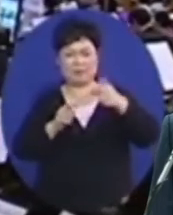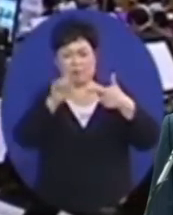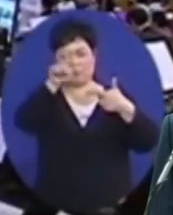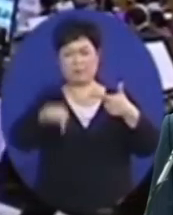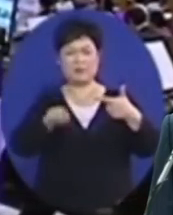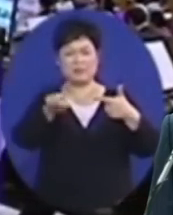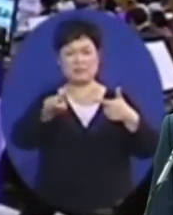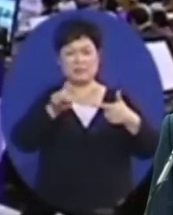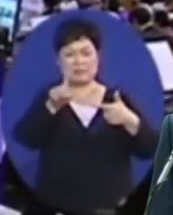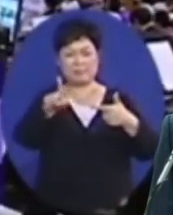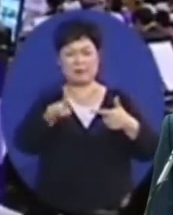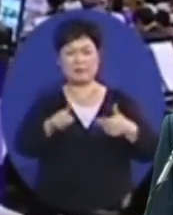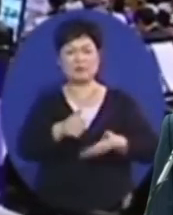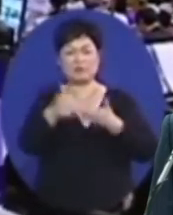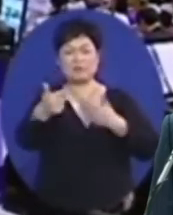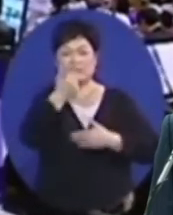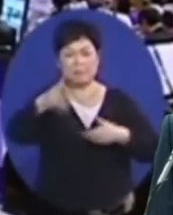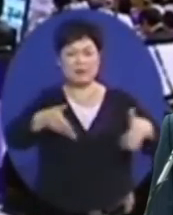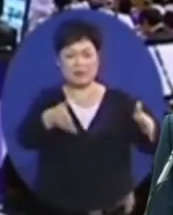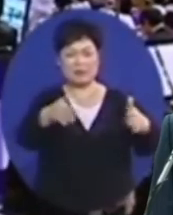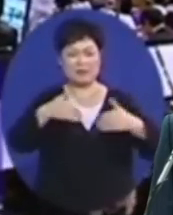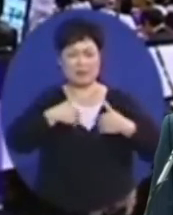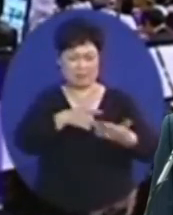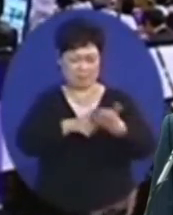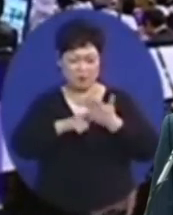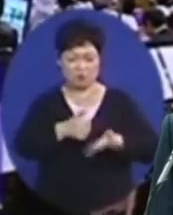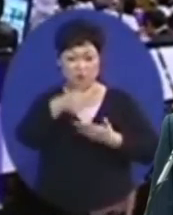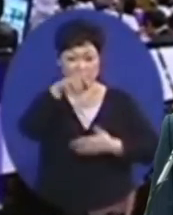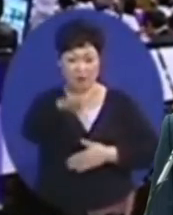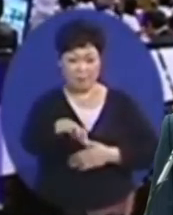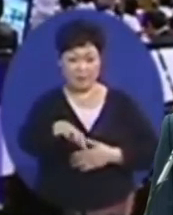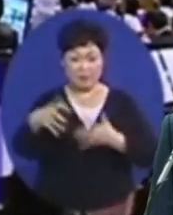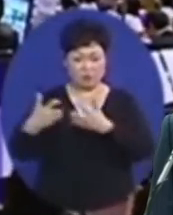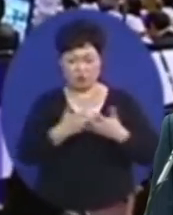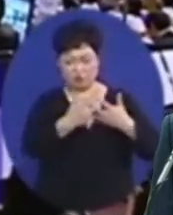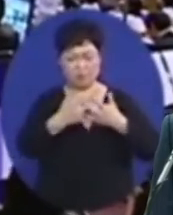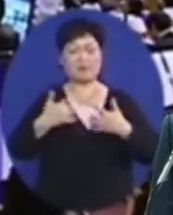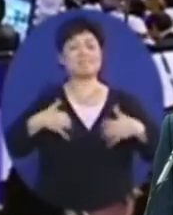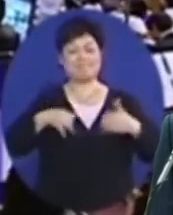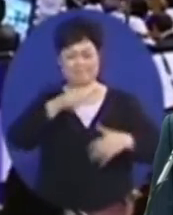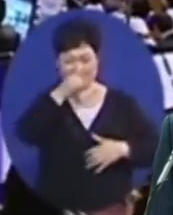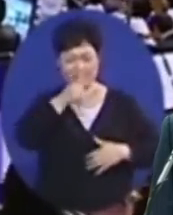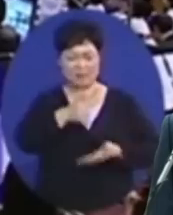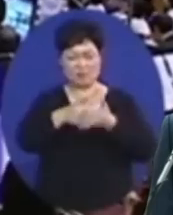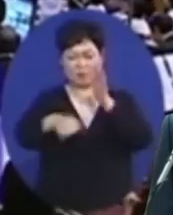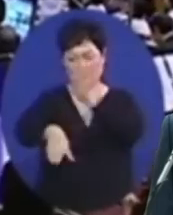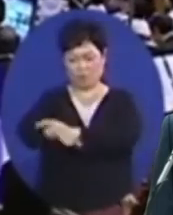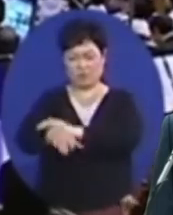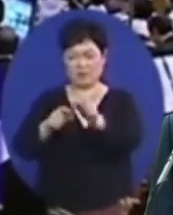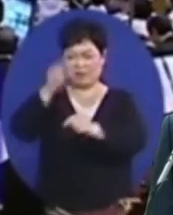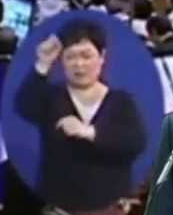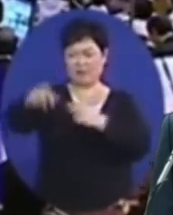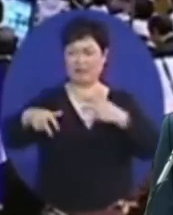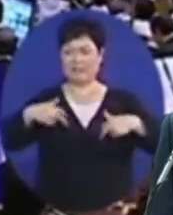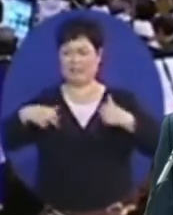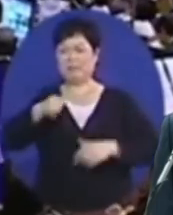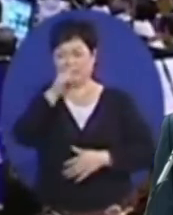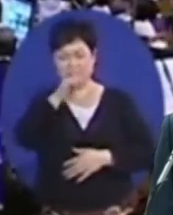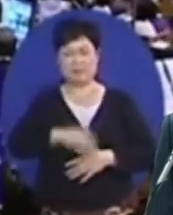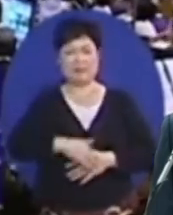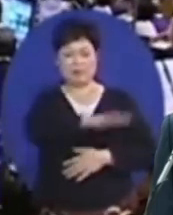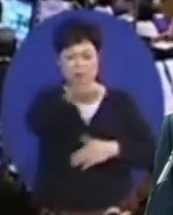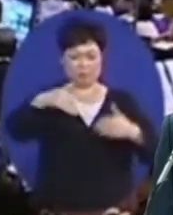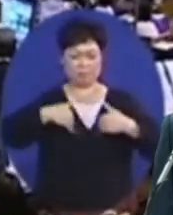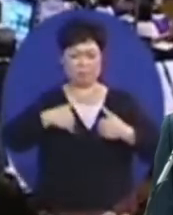11절에 주께서 생명의 길을 내게 보이시리니 주의 앞에는 충만한 기쁨이 있고 주의 오른쪽에는 영원한 즐거움이 나이다.